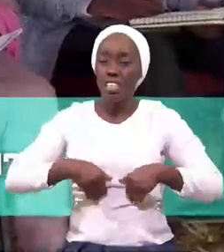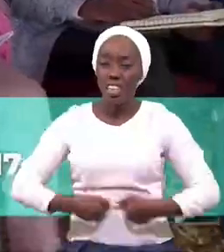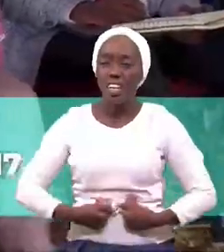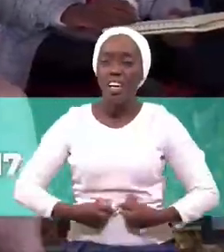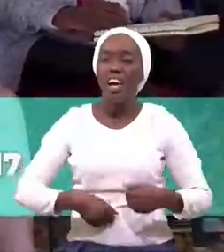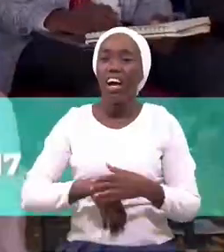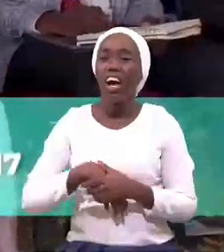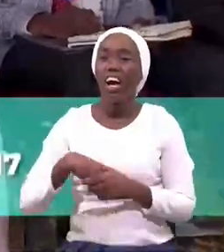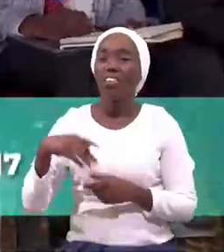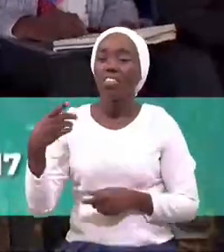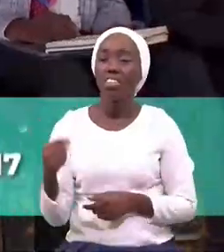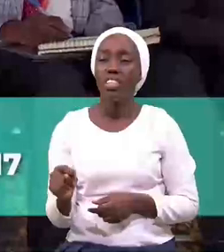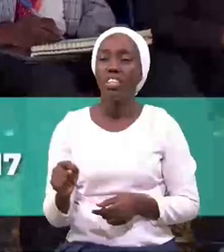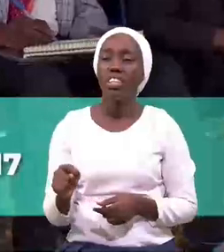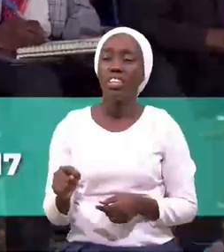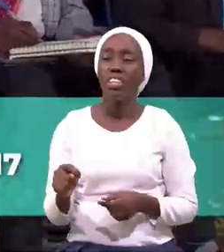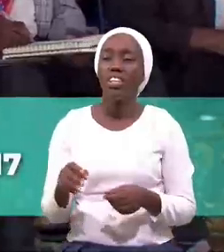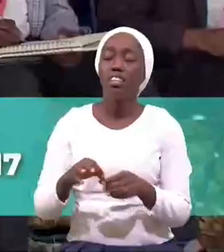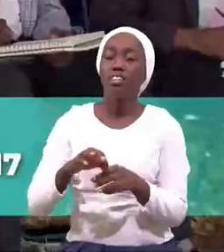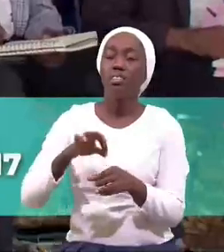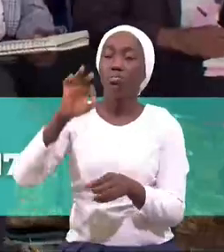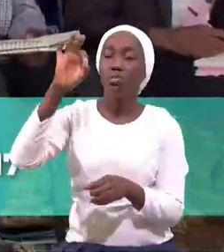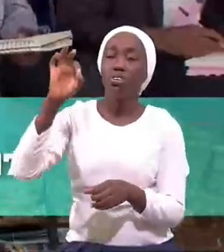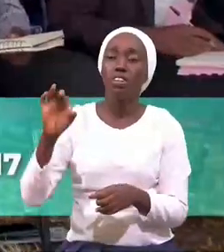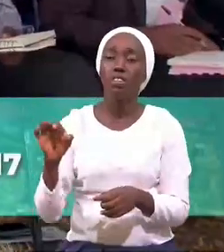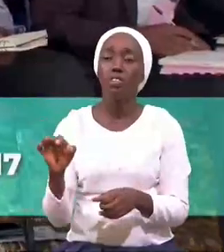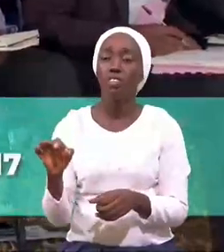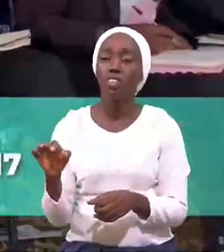Ne renvoyez pas l'Esprit de Dieu.